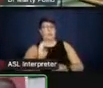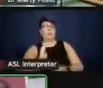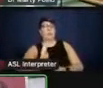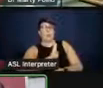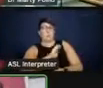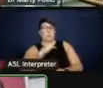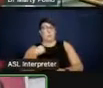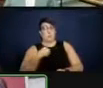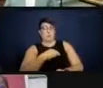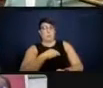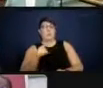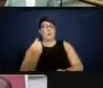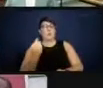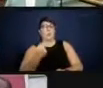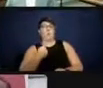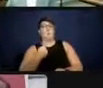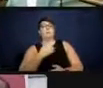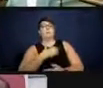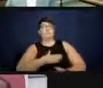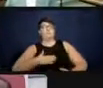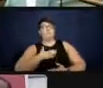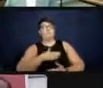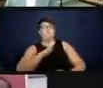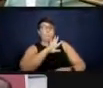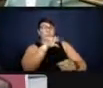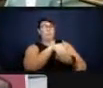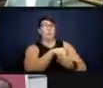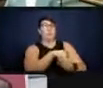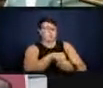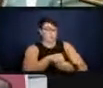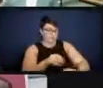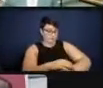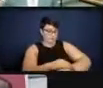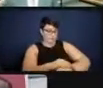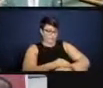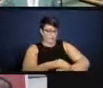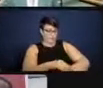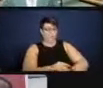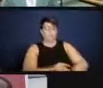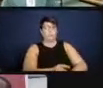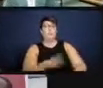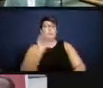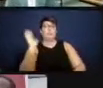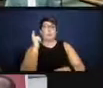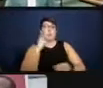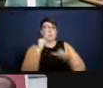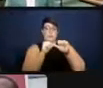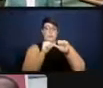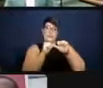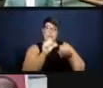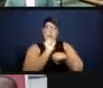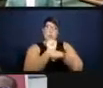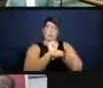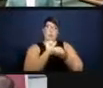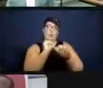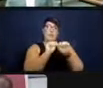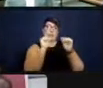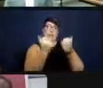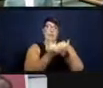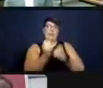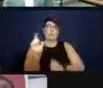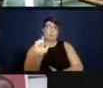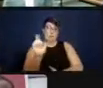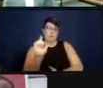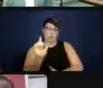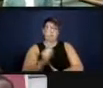sana. Kwa kweli nimefurahi sana leo hii nimeweza kufika hapa mbele ili niweze kuendelea kuzungumza kuhusu